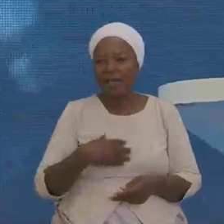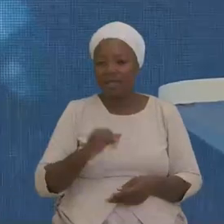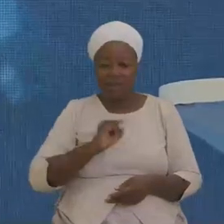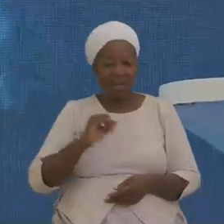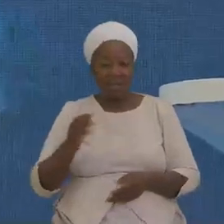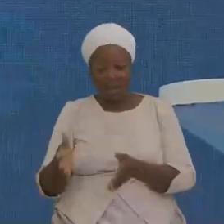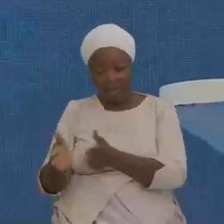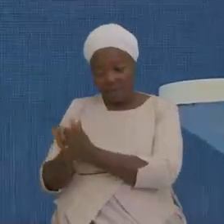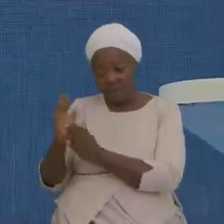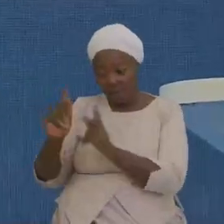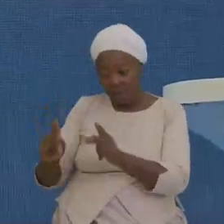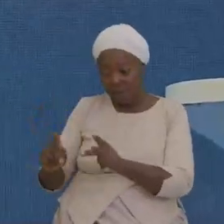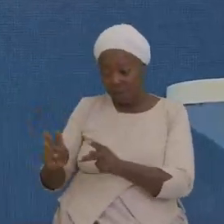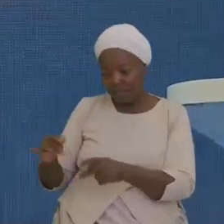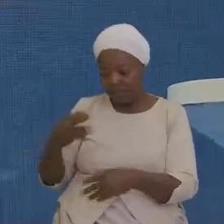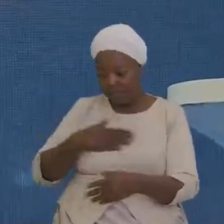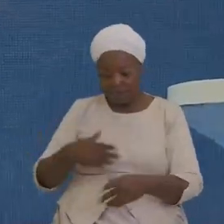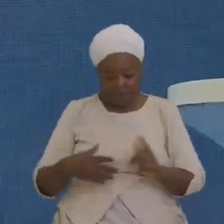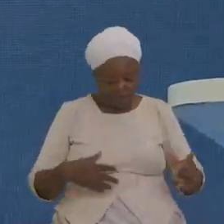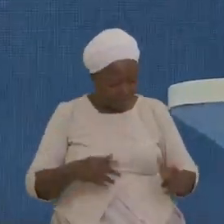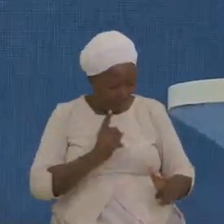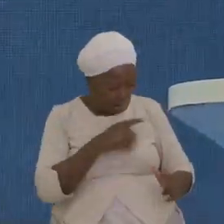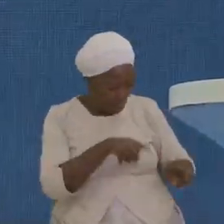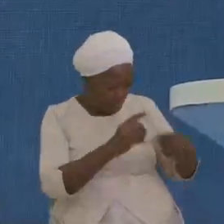Je demande à la personne qui est à côté de moi, où est-ce que tu vas?